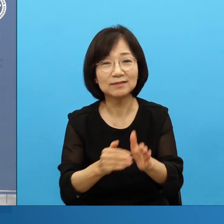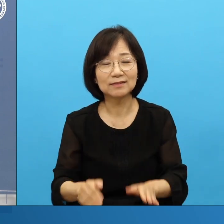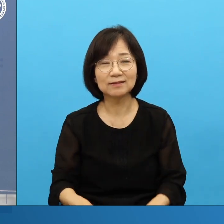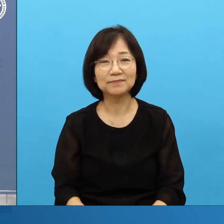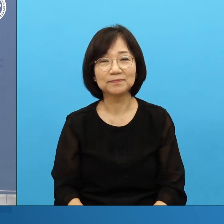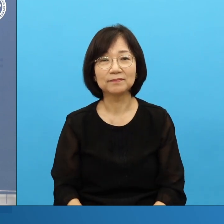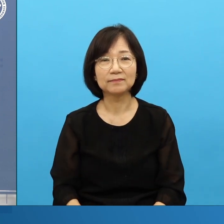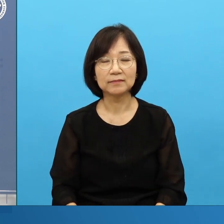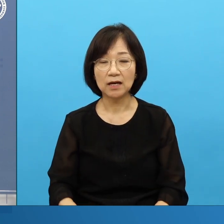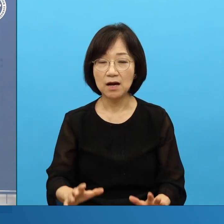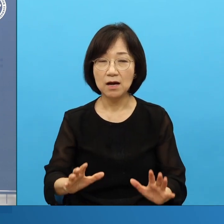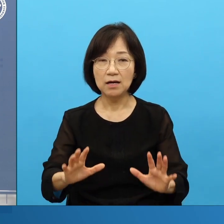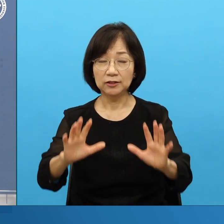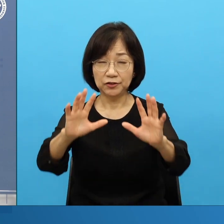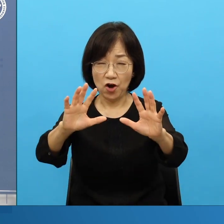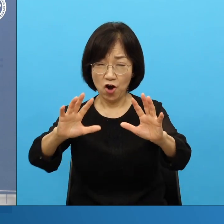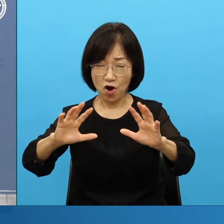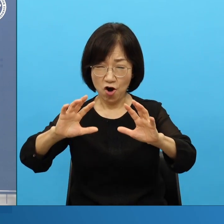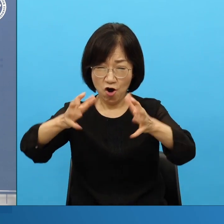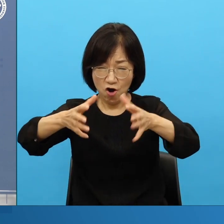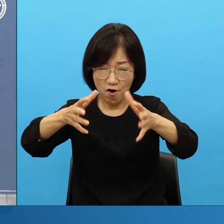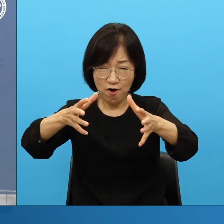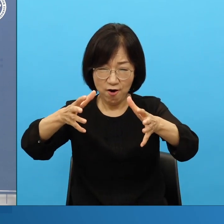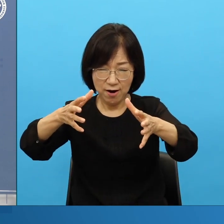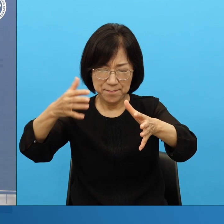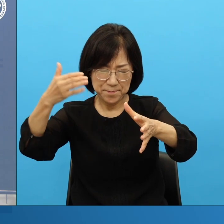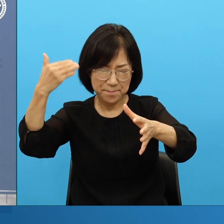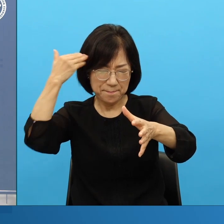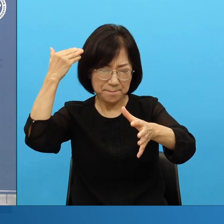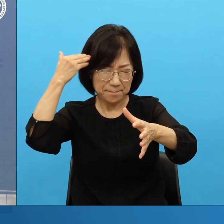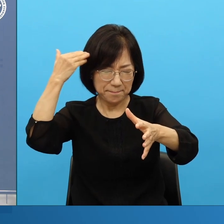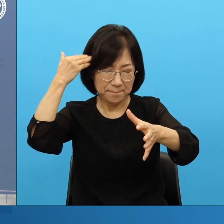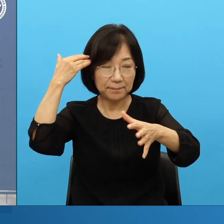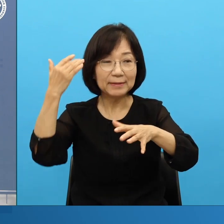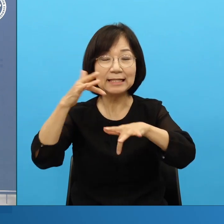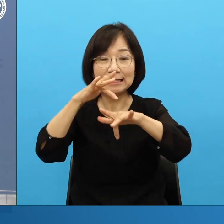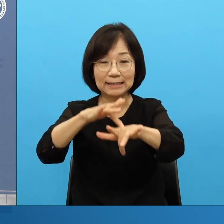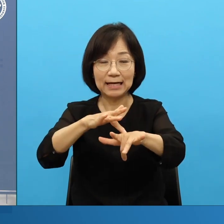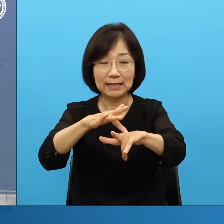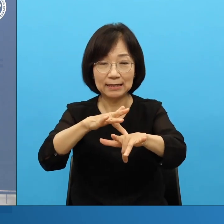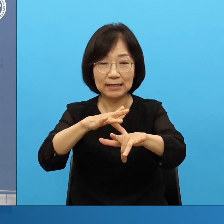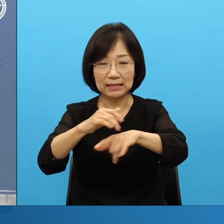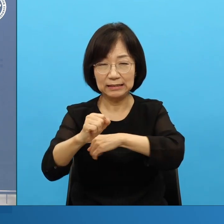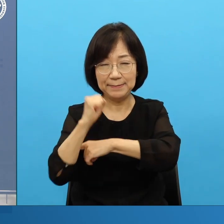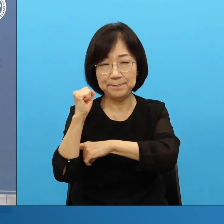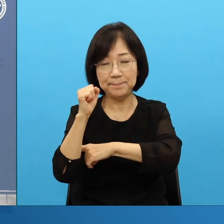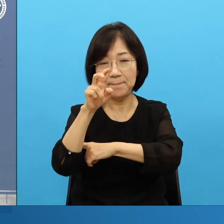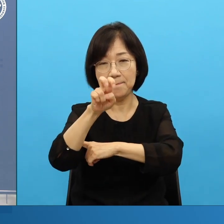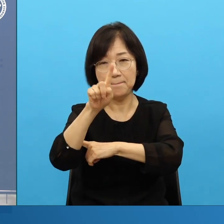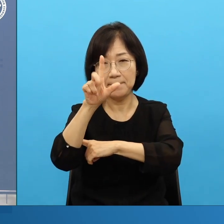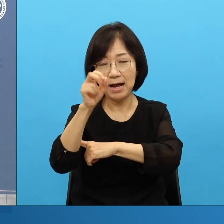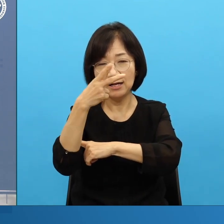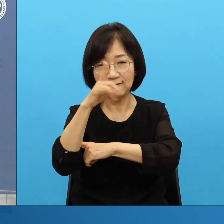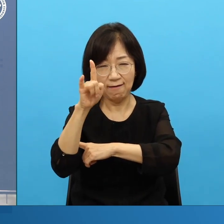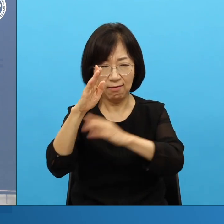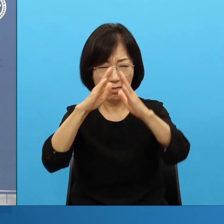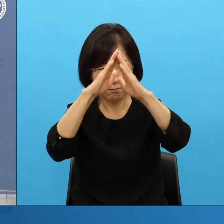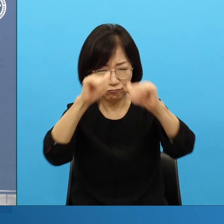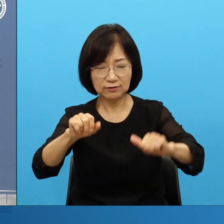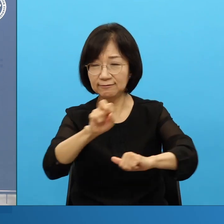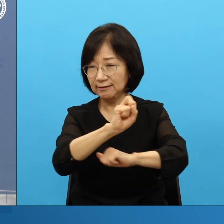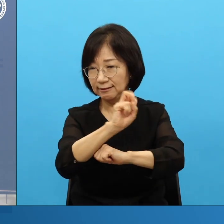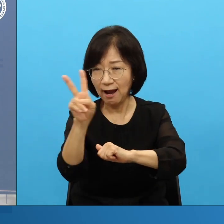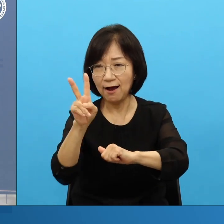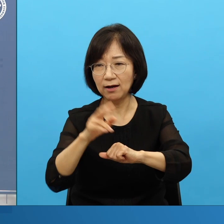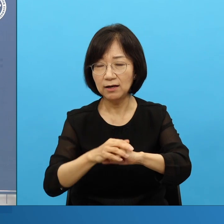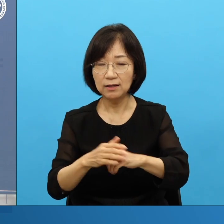세계를 무너뜨리고 있는 이 흑암의 망대를 무너뜨려야 되니까 로마도 보아야 하리라. And he had to destroy all the strongholds